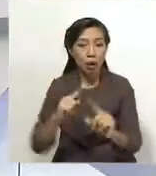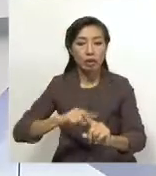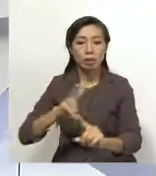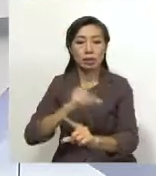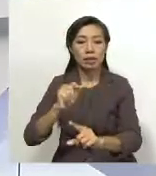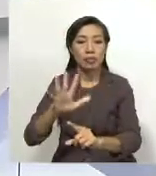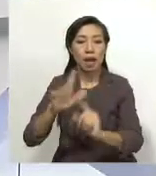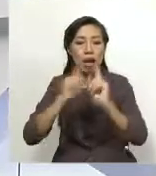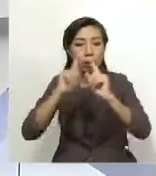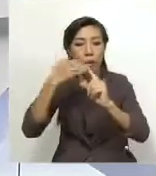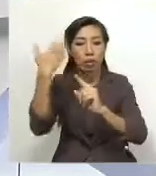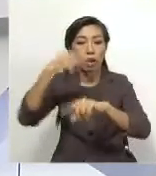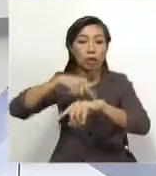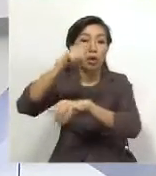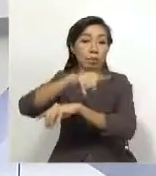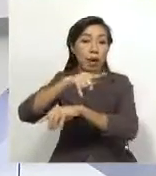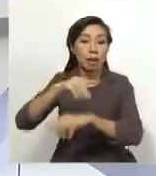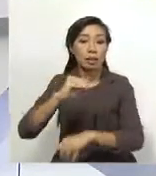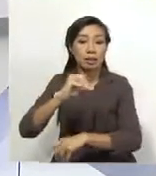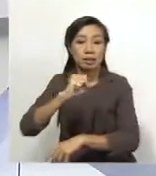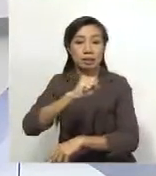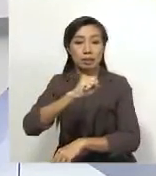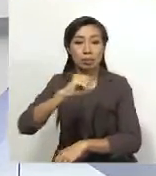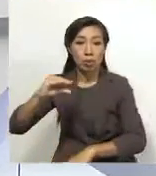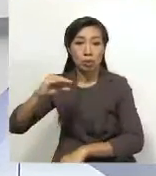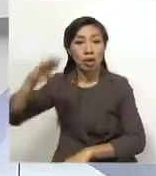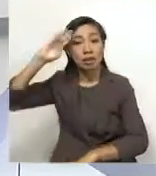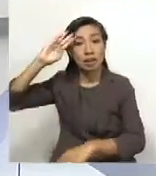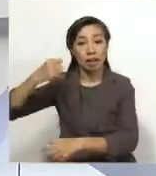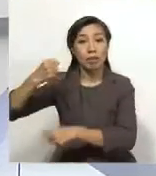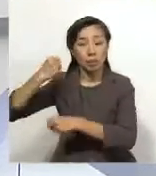25มิถุนายนนี้ในช่วงบ่ายที่สโมสรถูกต้องนะครับที่สโมสรกองทัพบกนะฮะ